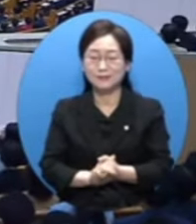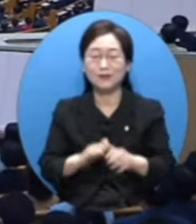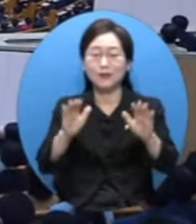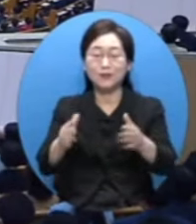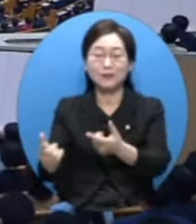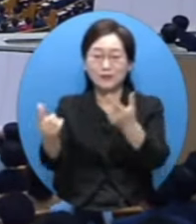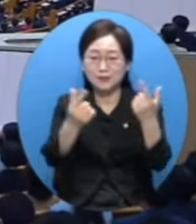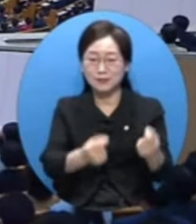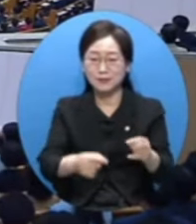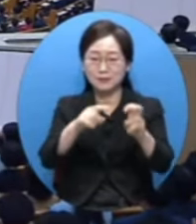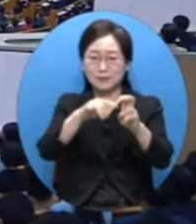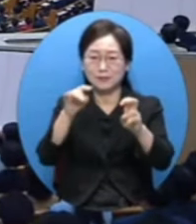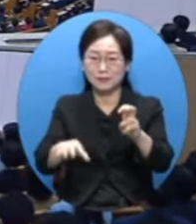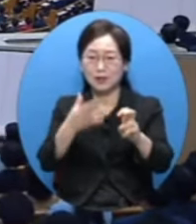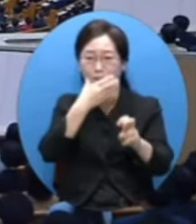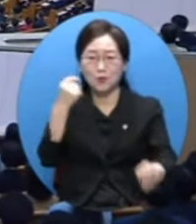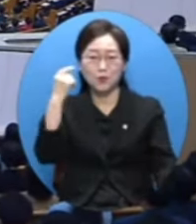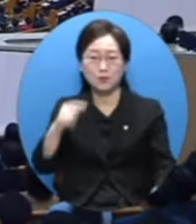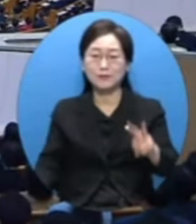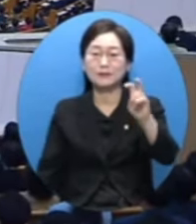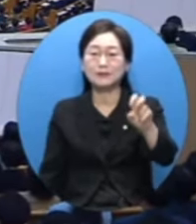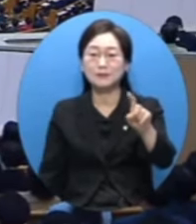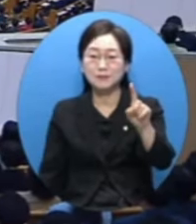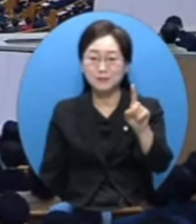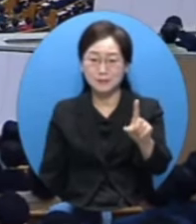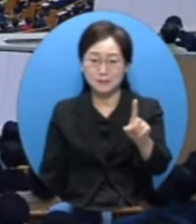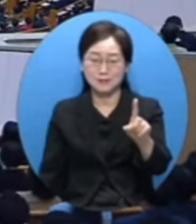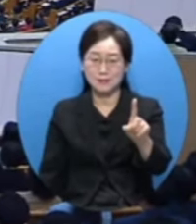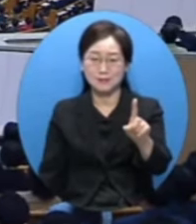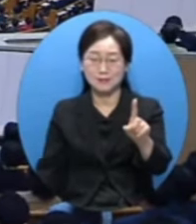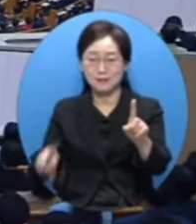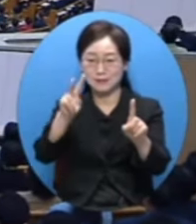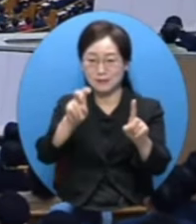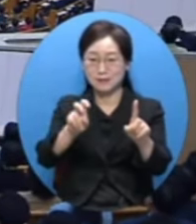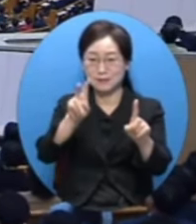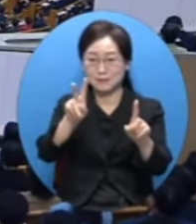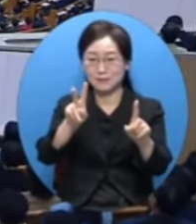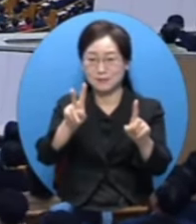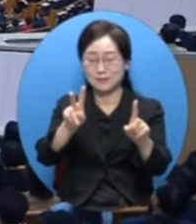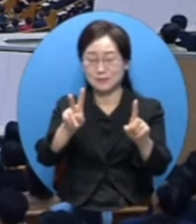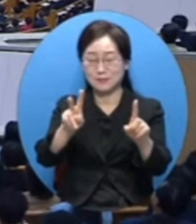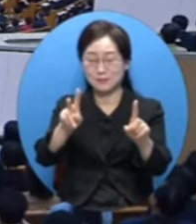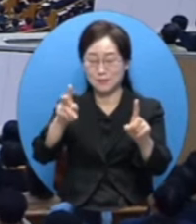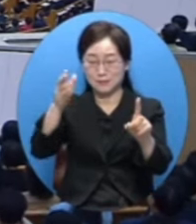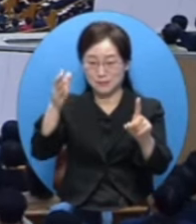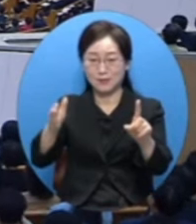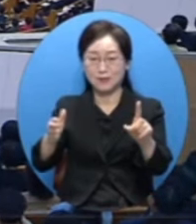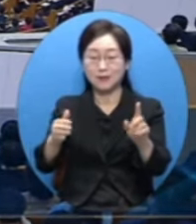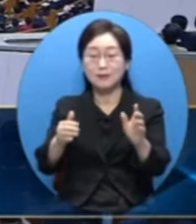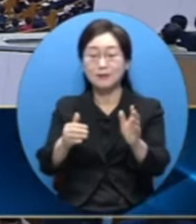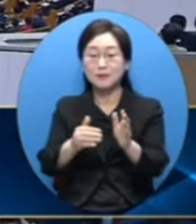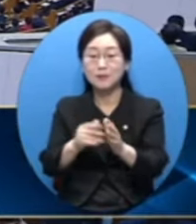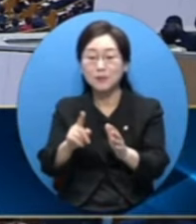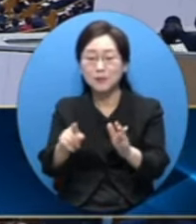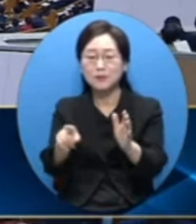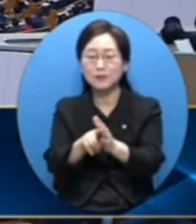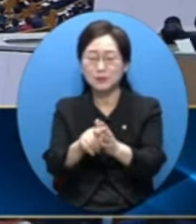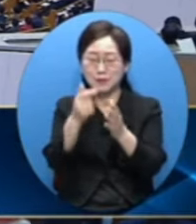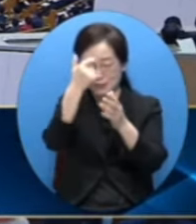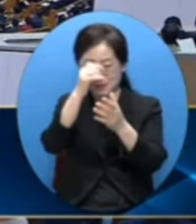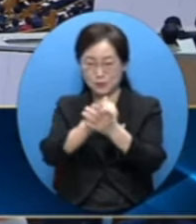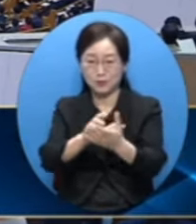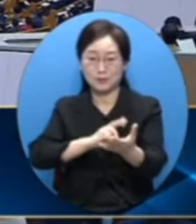오늘 전 여러분과 함께 마태복음 21장 21절 22절을 본문으로 해서 믿음의 기도 같은